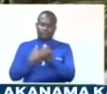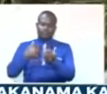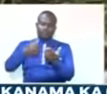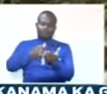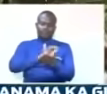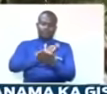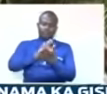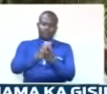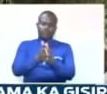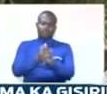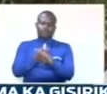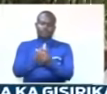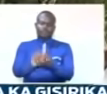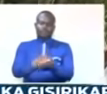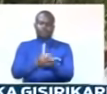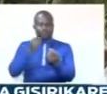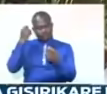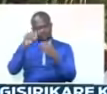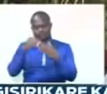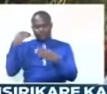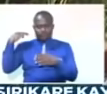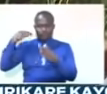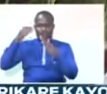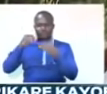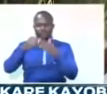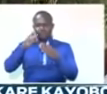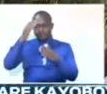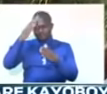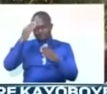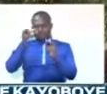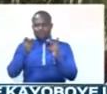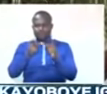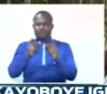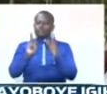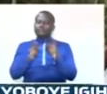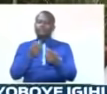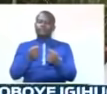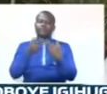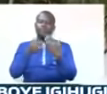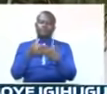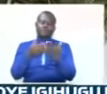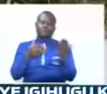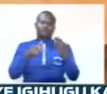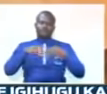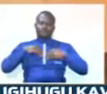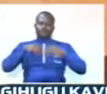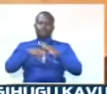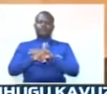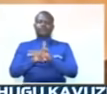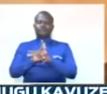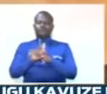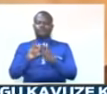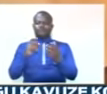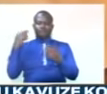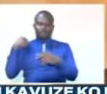sanitayiza wa muvolonteri akaba ashinzwe kumenya ngo hano hantu ko hari abantu bangana gutya ubu ngubu hari undi wemerewe kwinjira